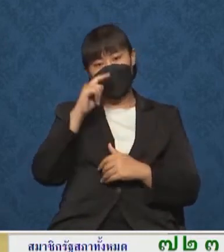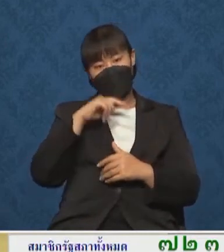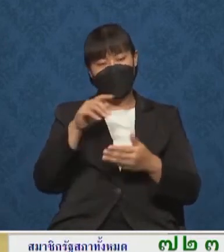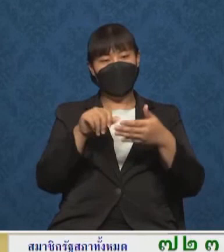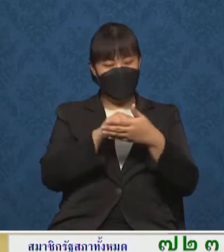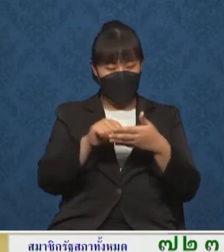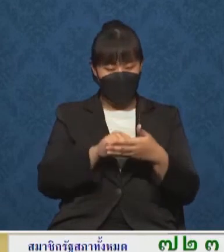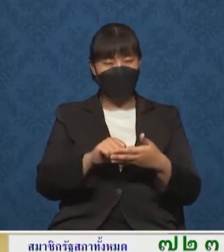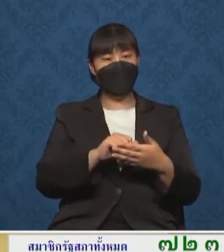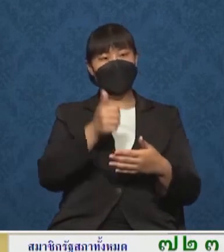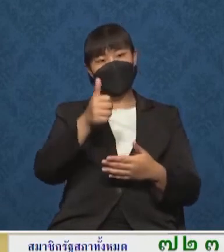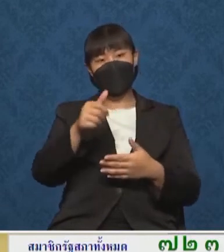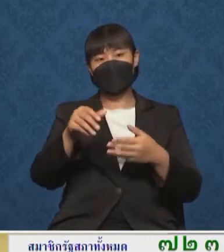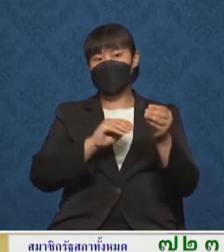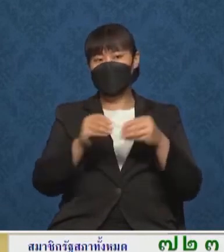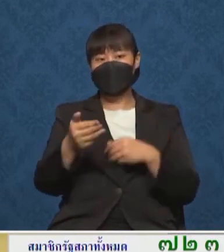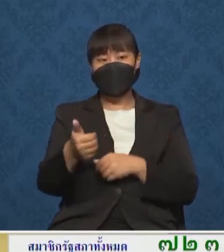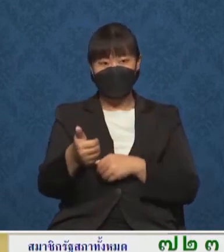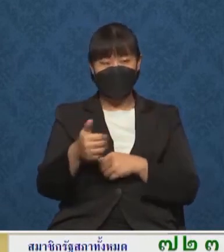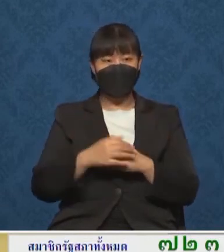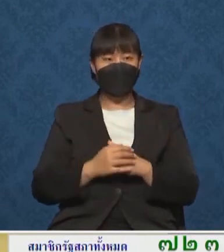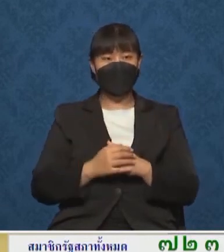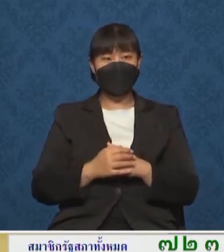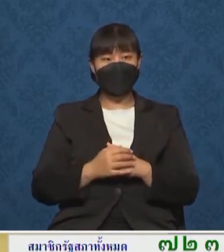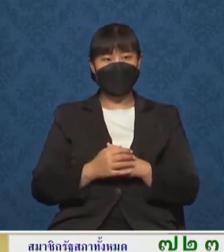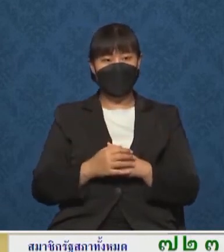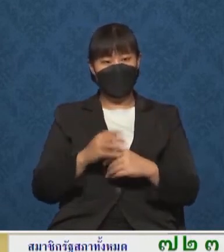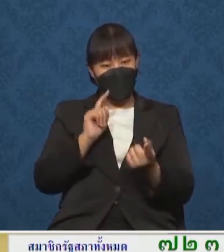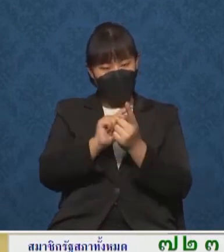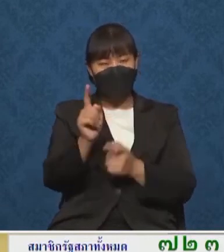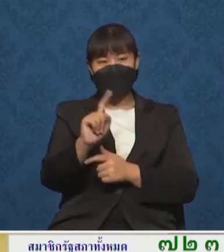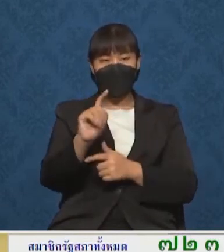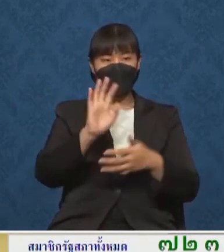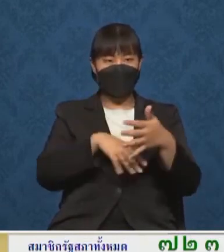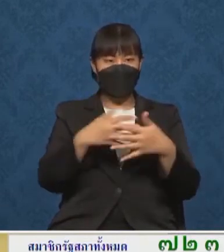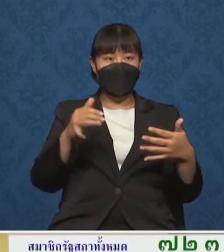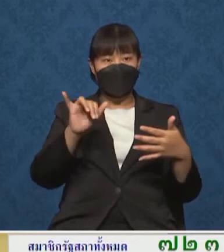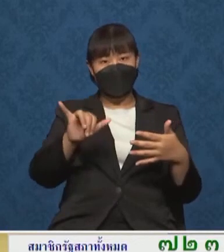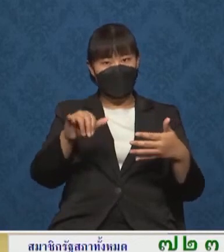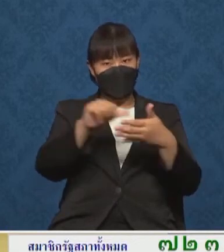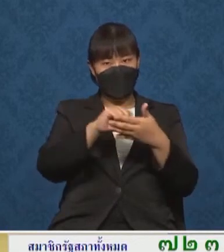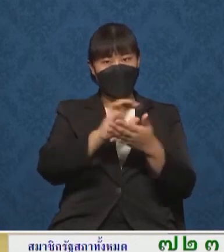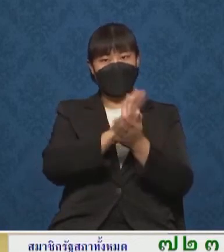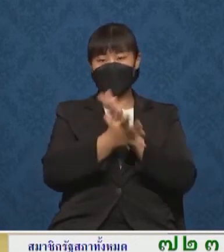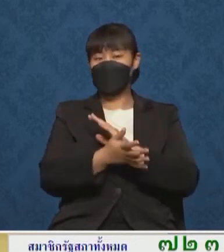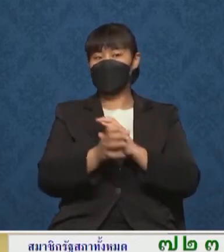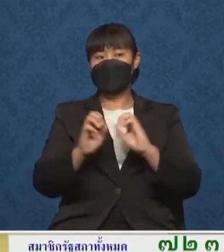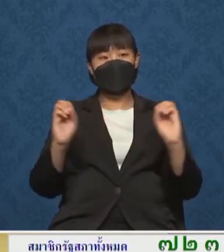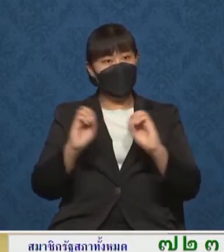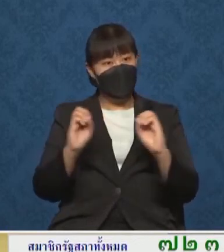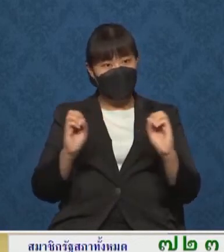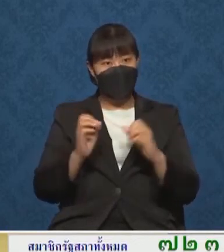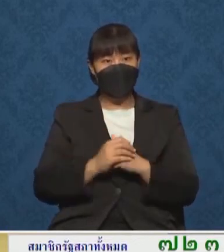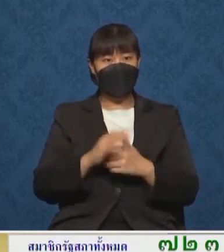ได้เนี่ยก็พบข้อเท็จจริงที่ว่าเราไม่มีการปฏิรูปแผนยุทธศาสตร์ชาติเลยนะครับมีการเขียนแผ